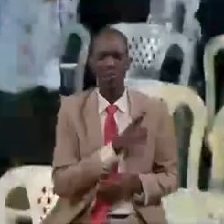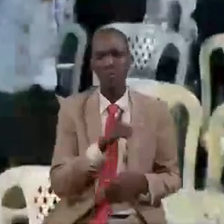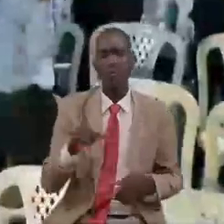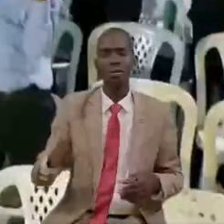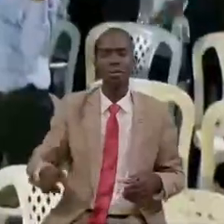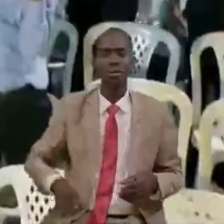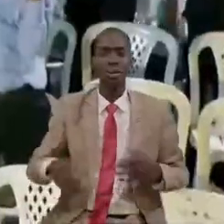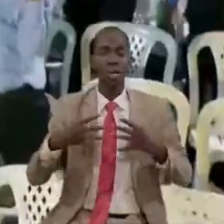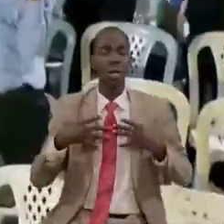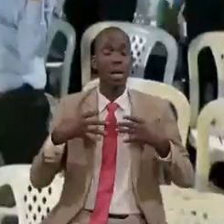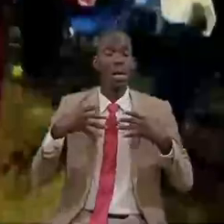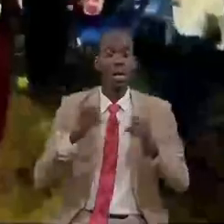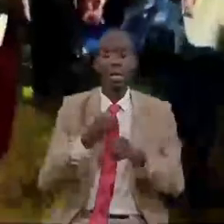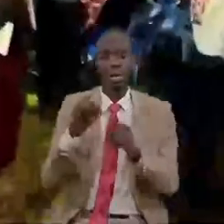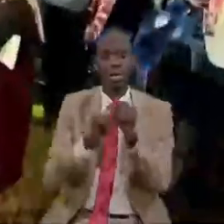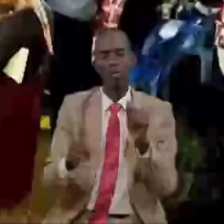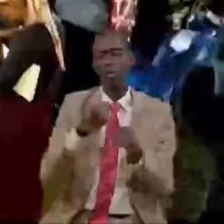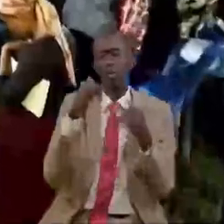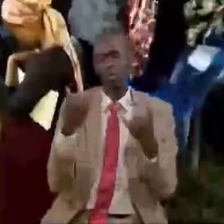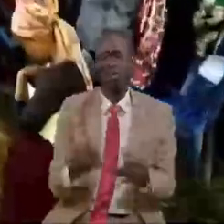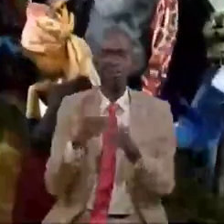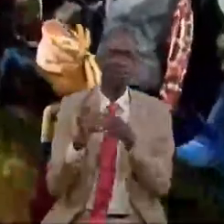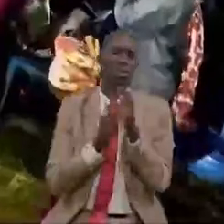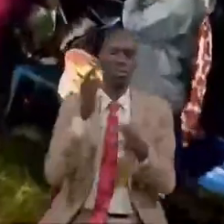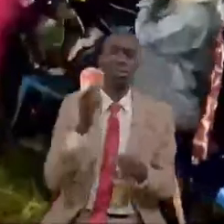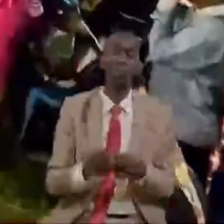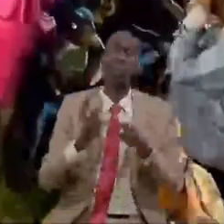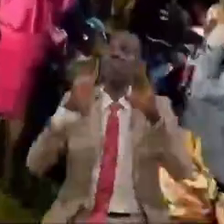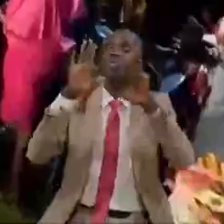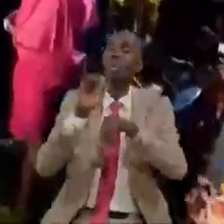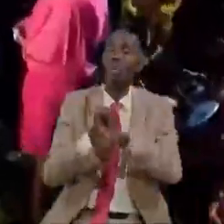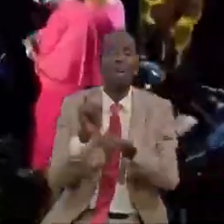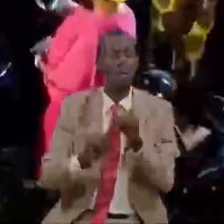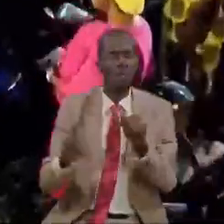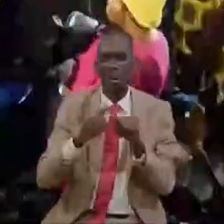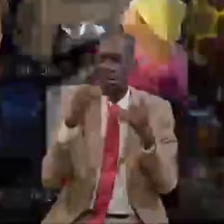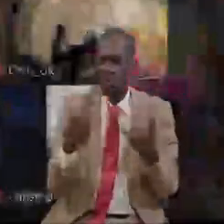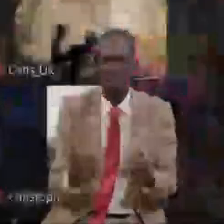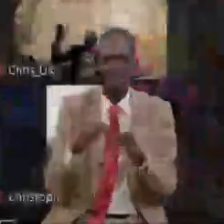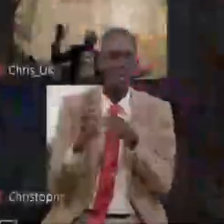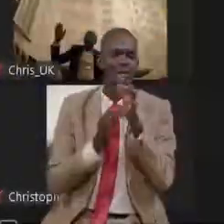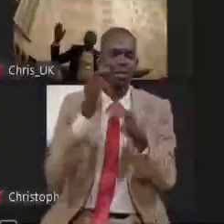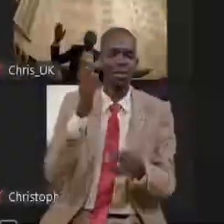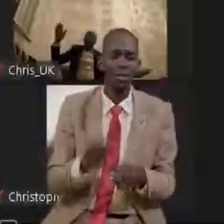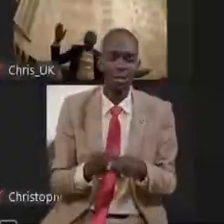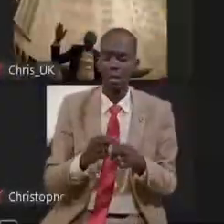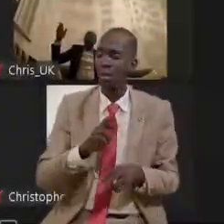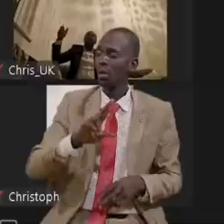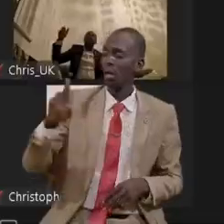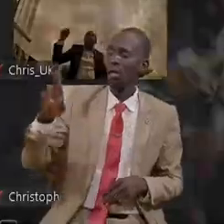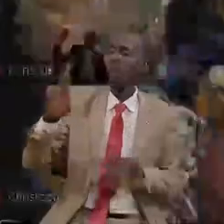guérison partout maintenant, les miracles partout maintenant, à gauche, à